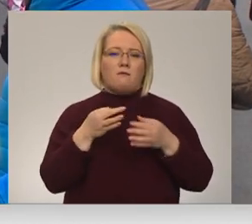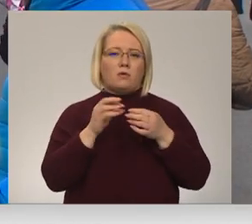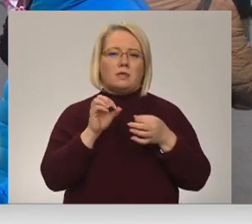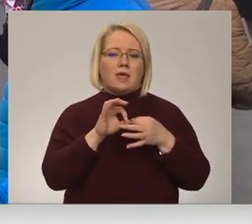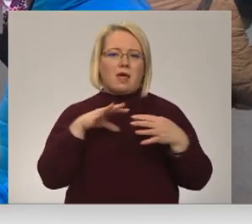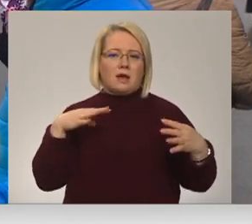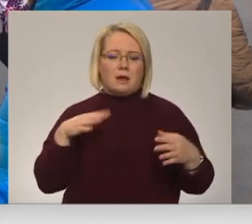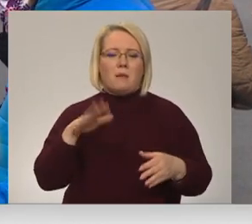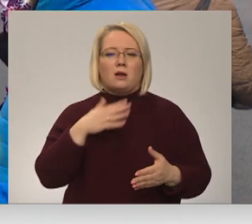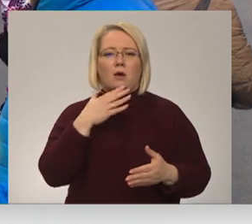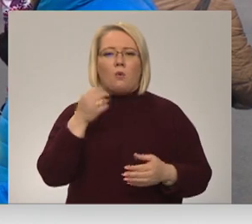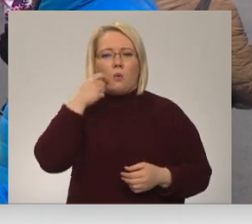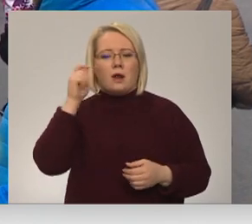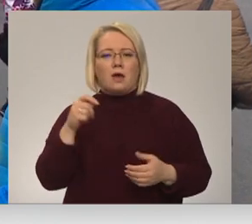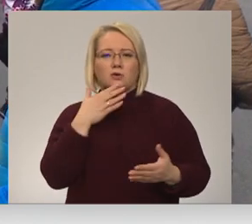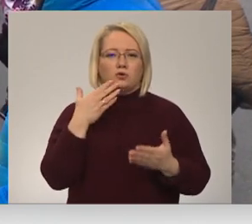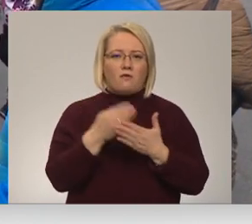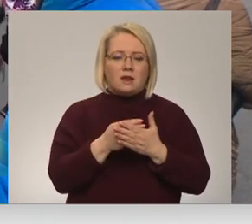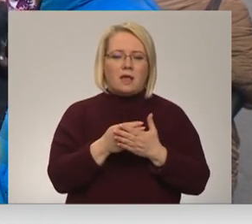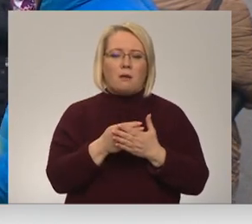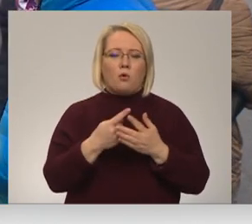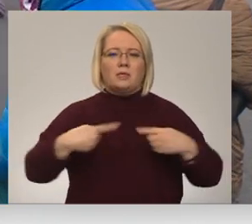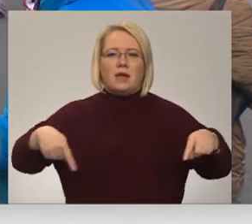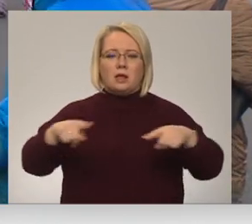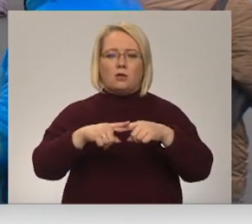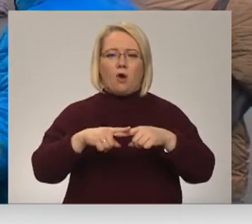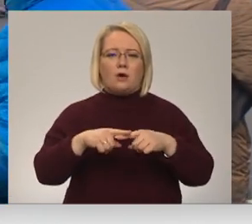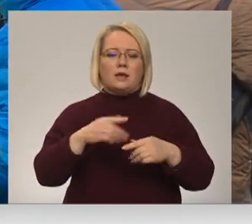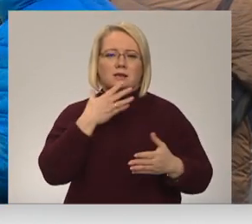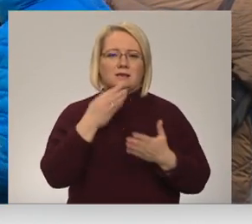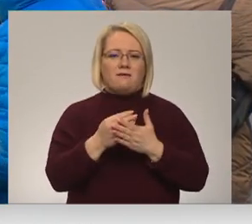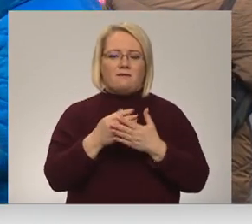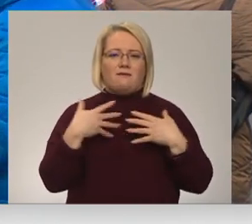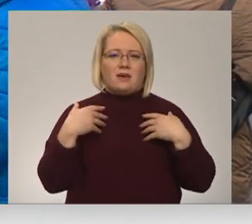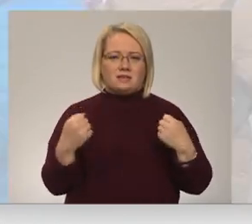Ukrainas suverenitāti, teritoriālo veselumu, kā Latvija padomju okupācijas laikā.